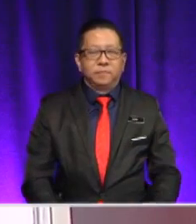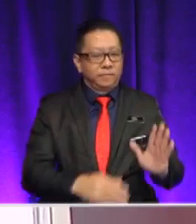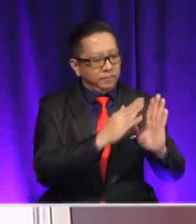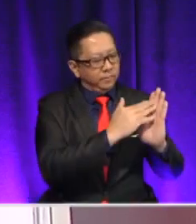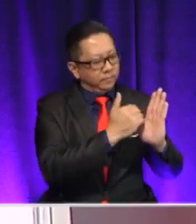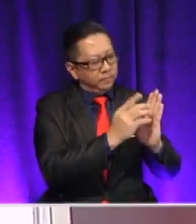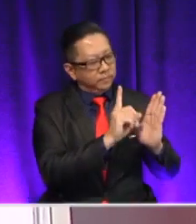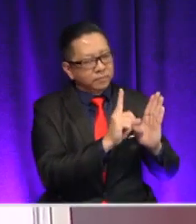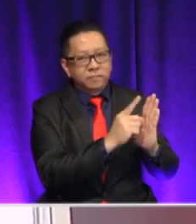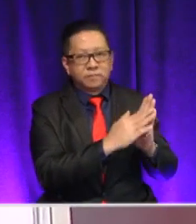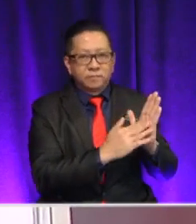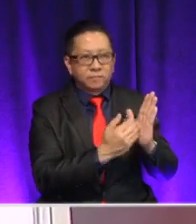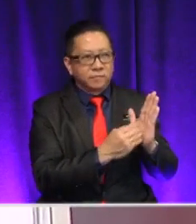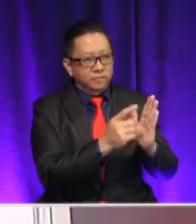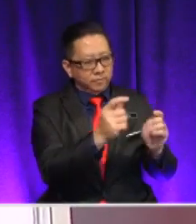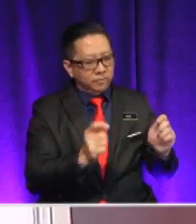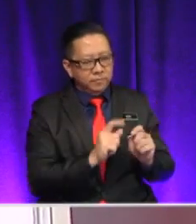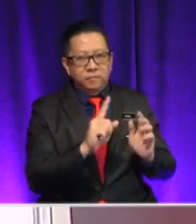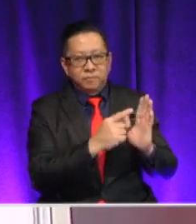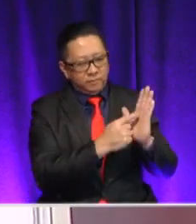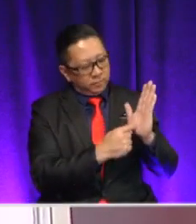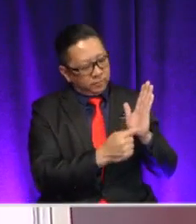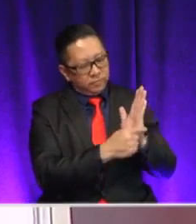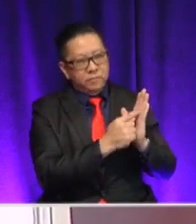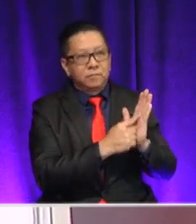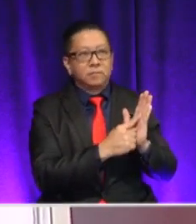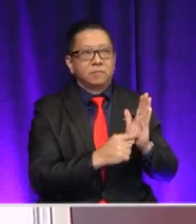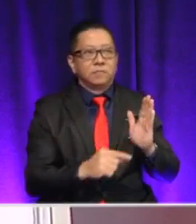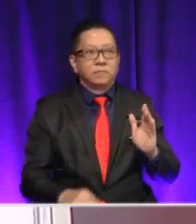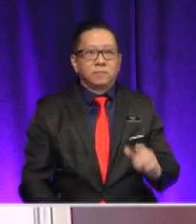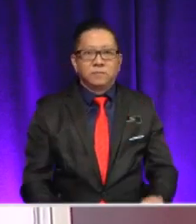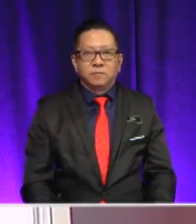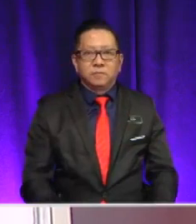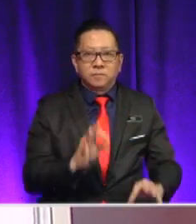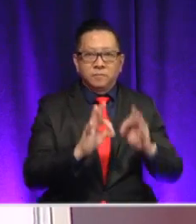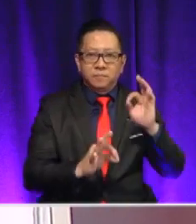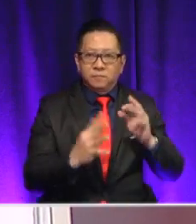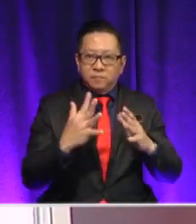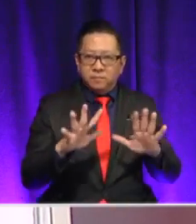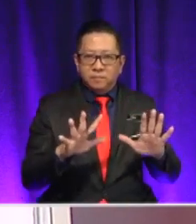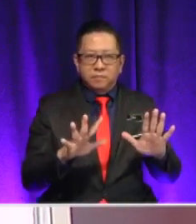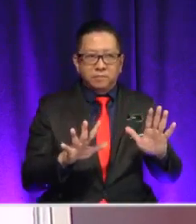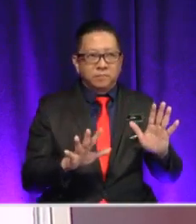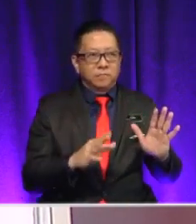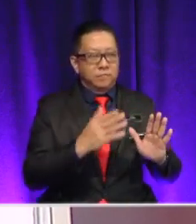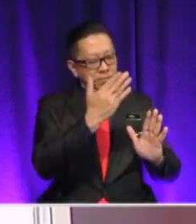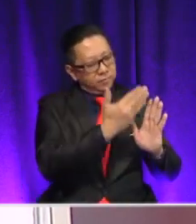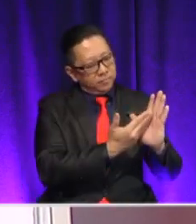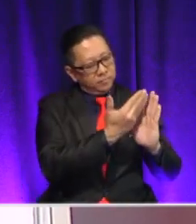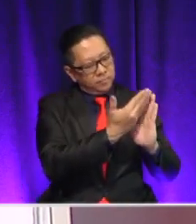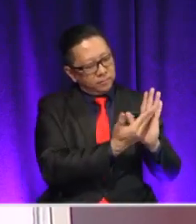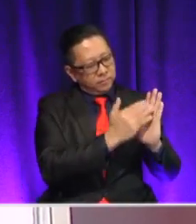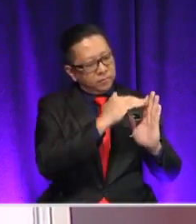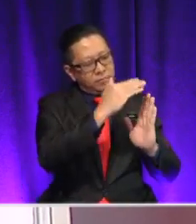untuk kita tahu kedudukan kedudukan Oke kalau mesin itu kalau kita tengok sini ini adalah bagian awan